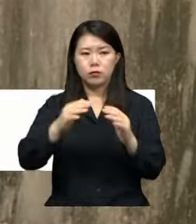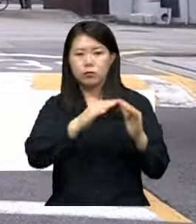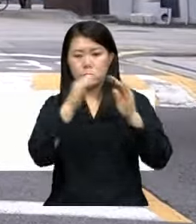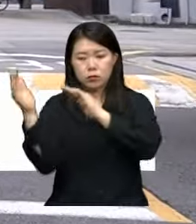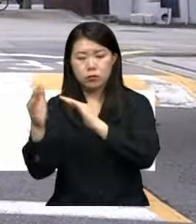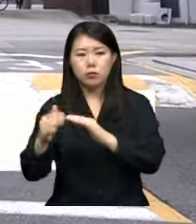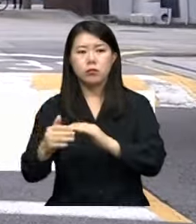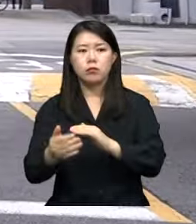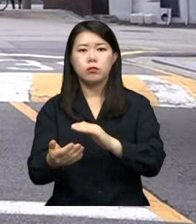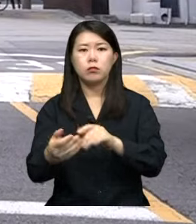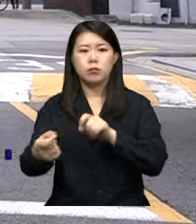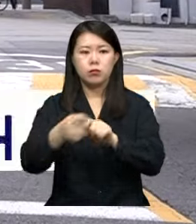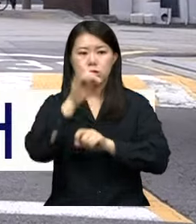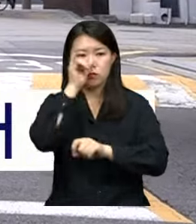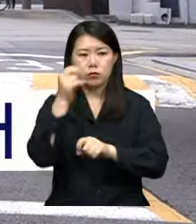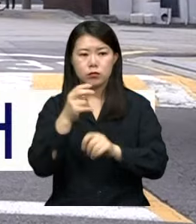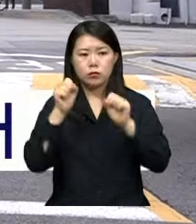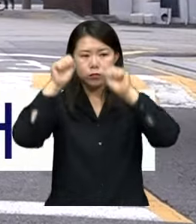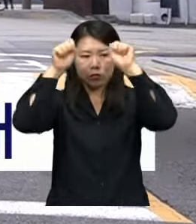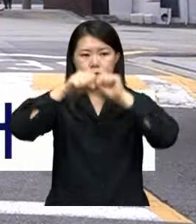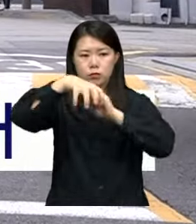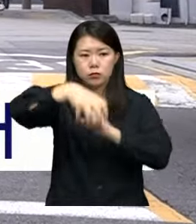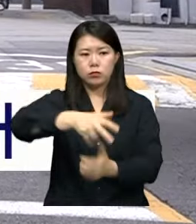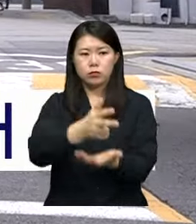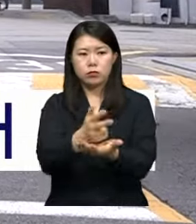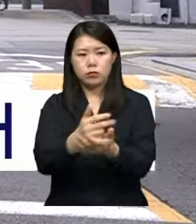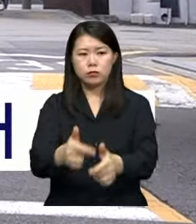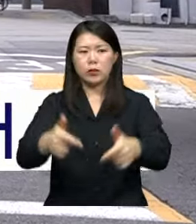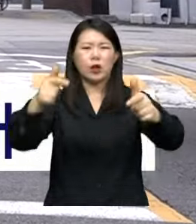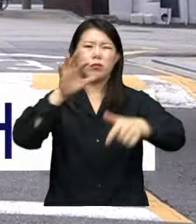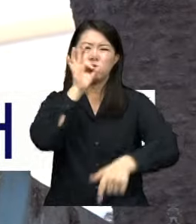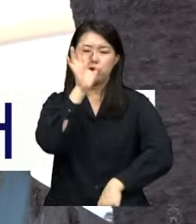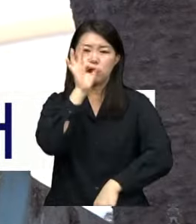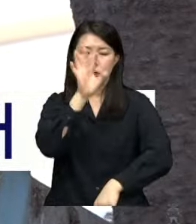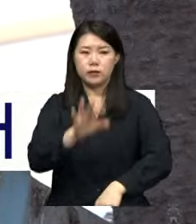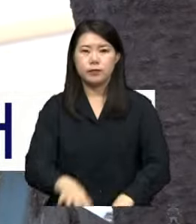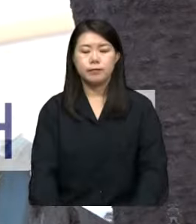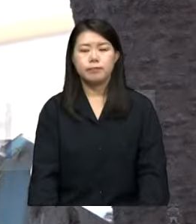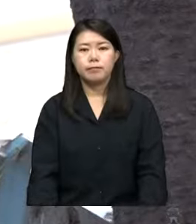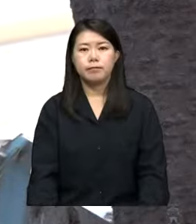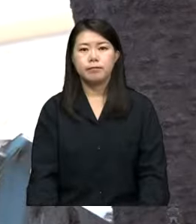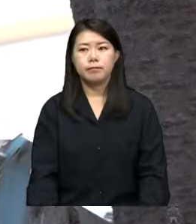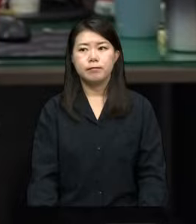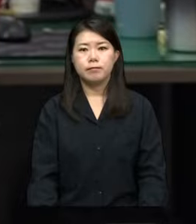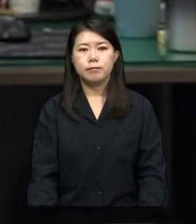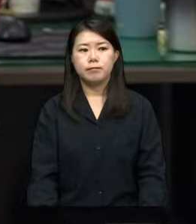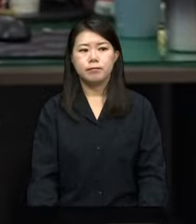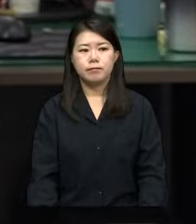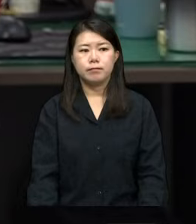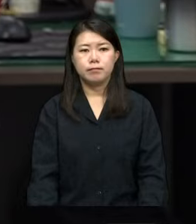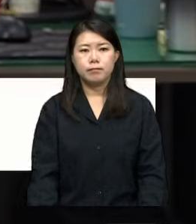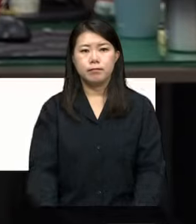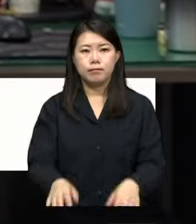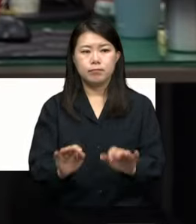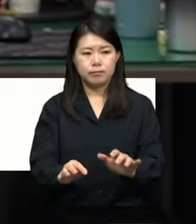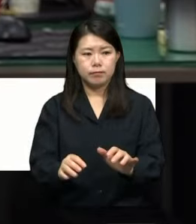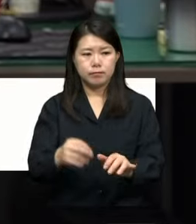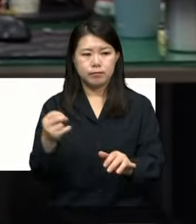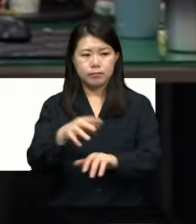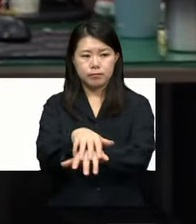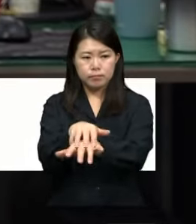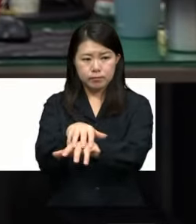있고 체육관 부지엔 대규모의 주차 면수를 확보할 여력이 없다는게 그 이유입니다 경남 연리 재축